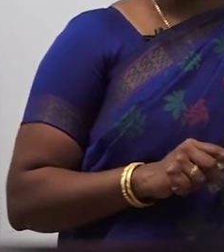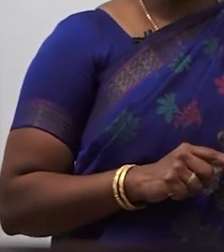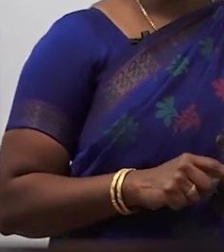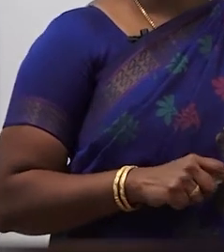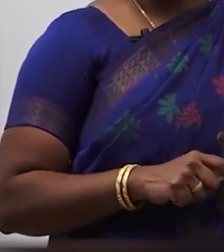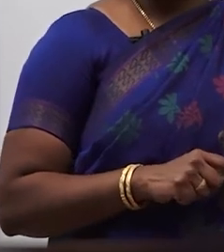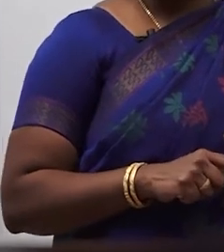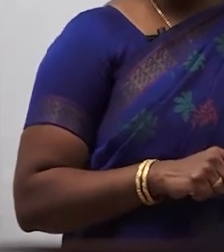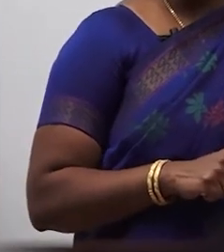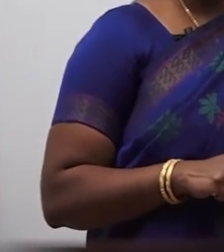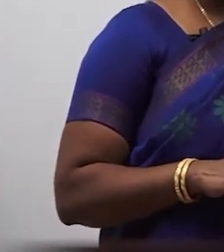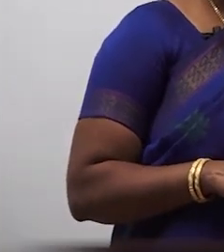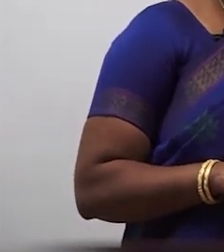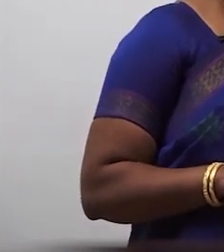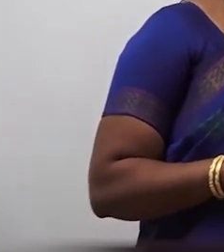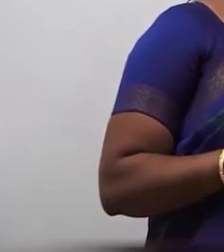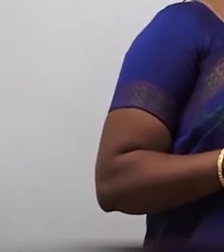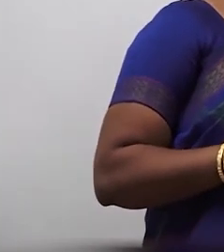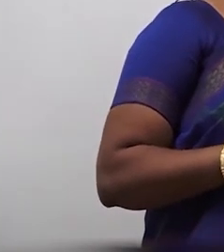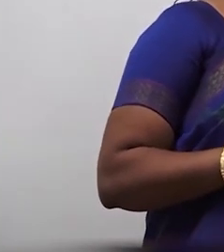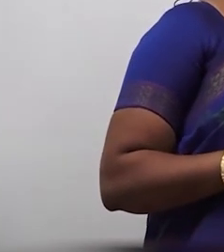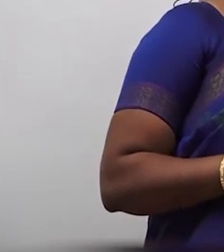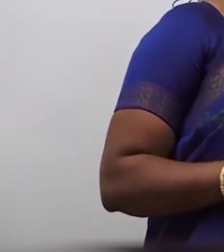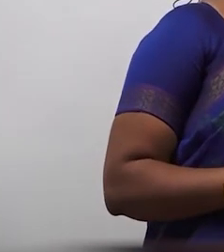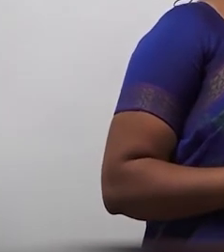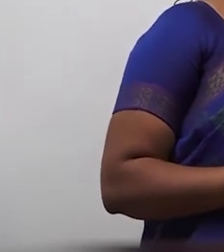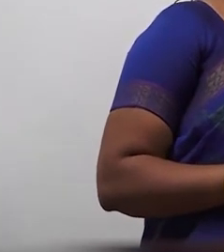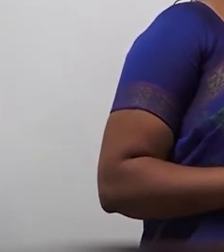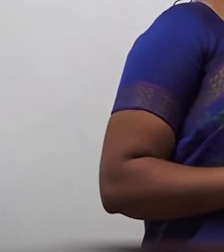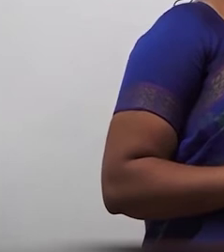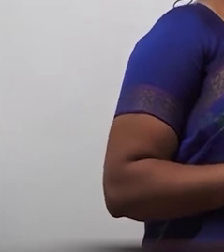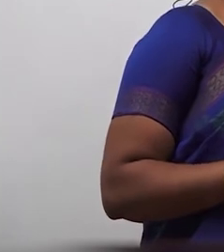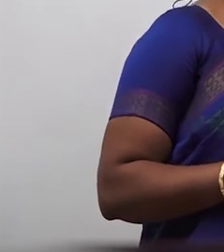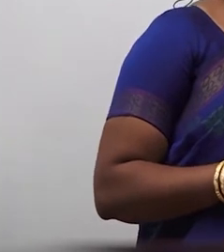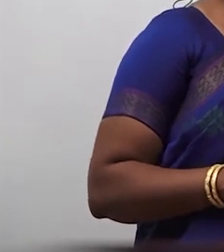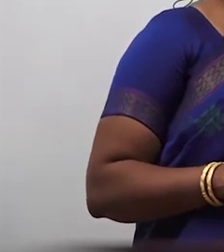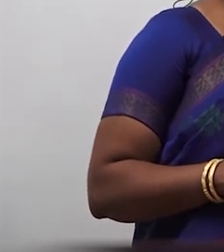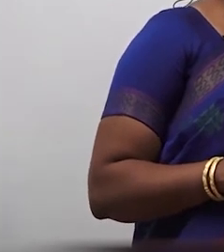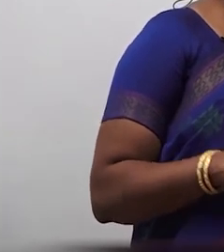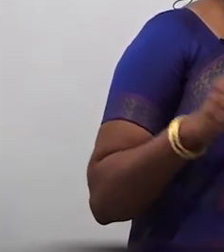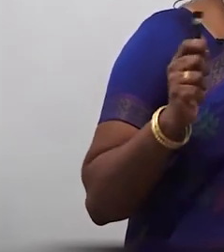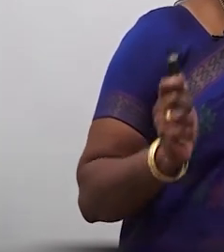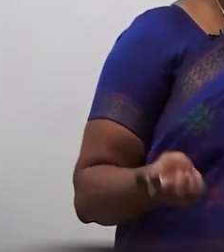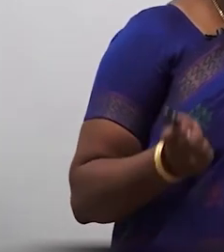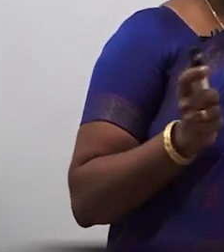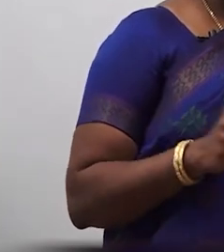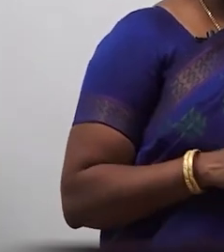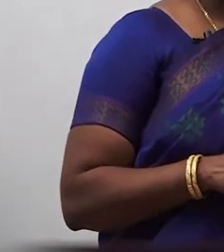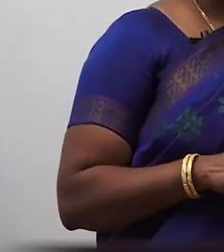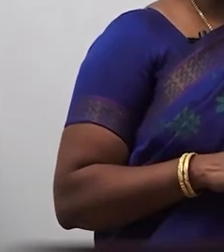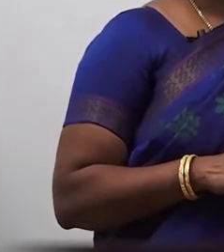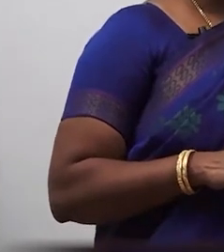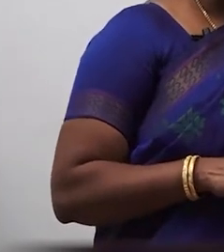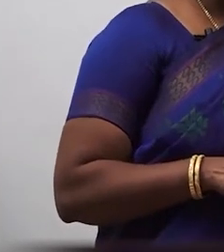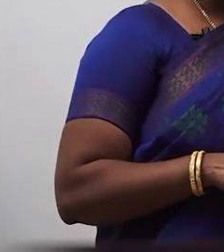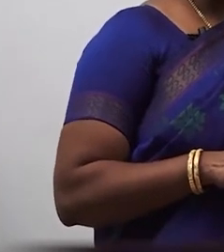அது வந்து செங்கோணம். அடுத்து விரிகோணம்னா என்ன? 90 டிகிரியை விட அதிகமாகவும் 180 டிகிரியை